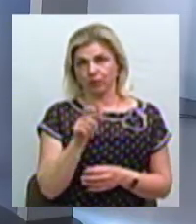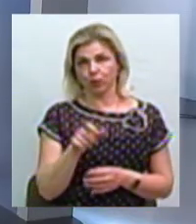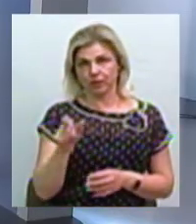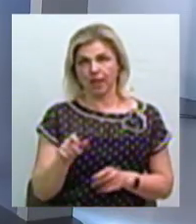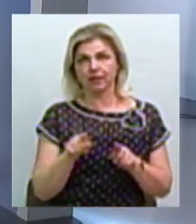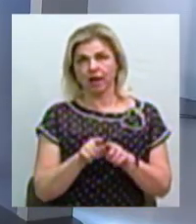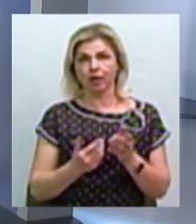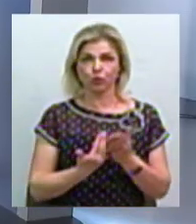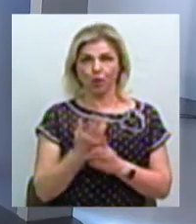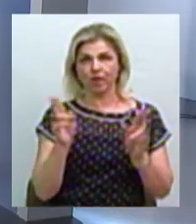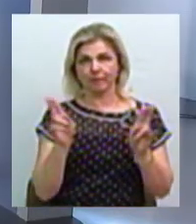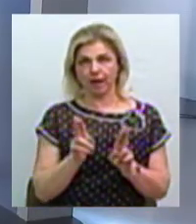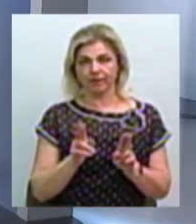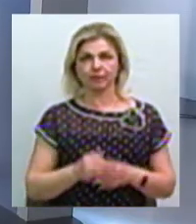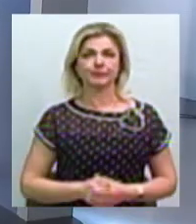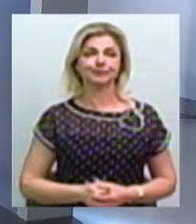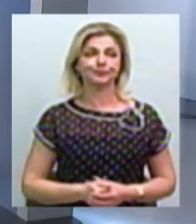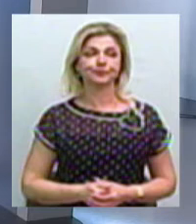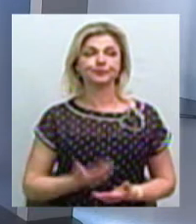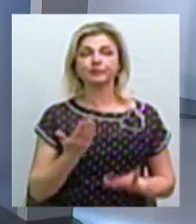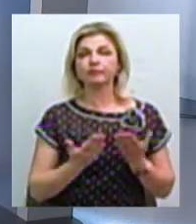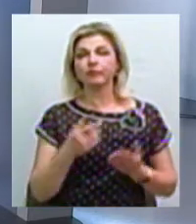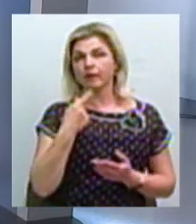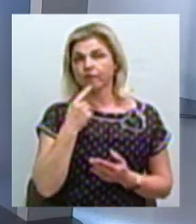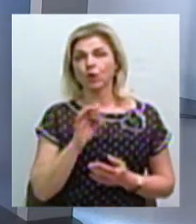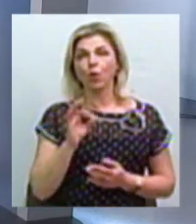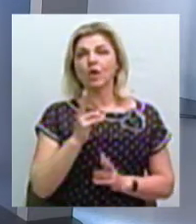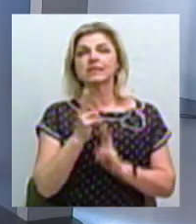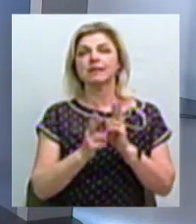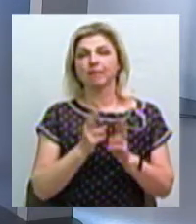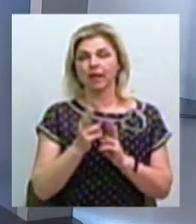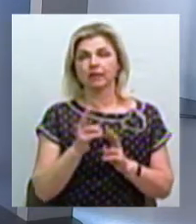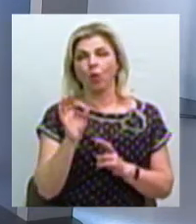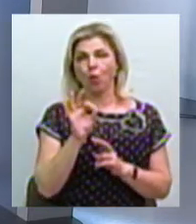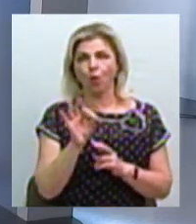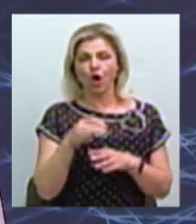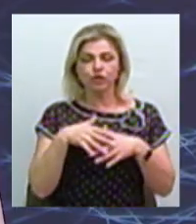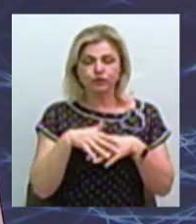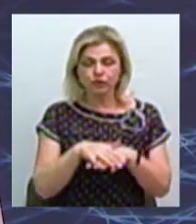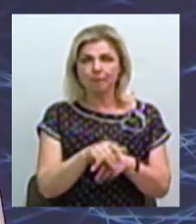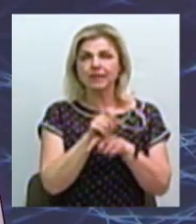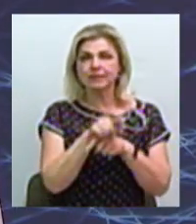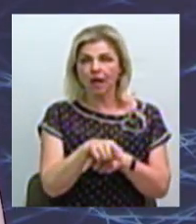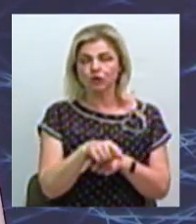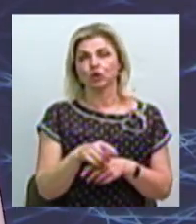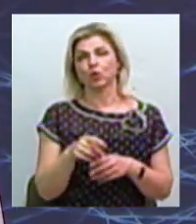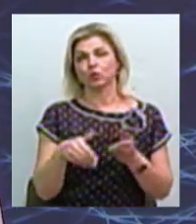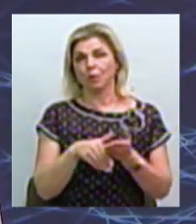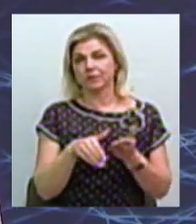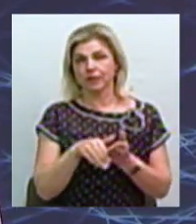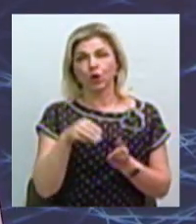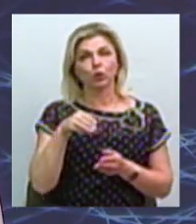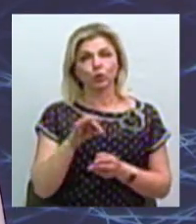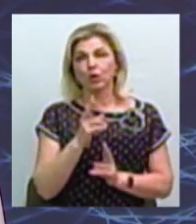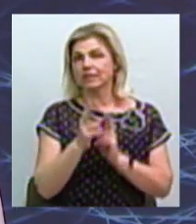ласка. Ну, якщо говорити про зміни саме у призначення субсидій, то як такових змін